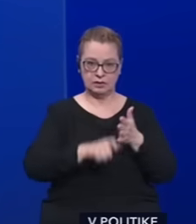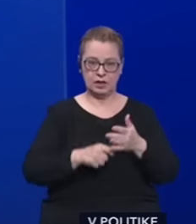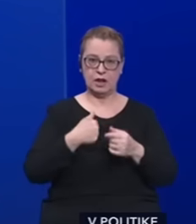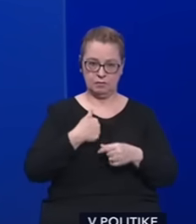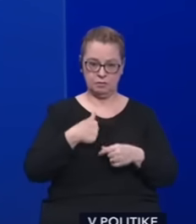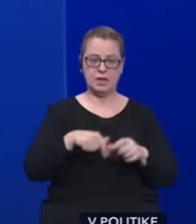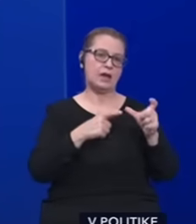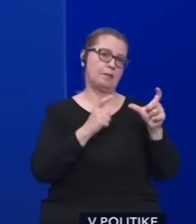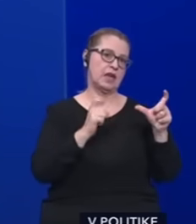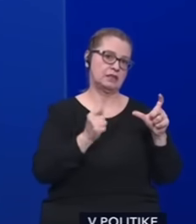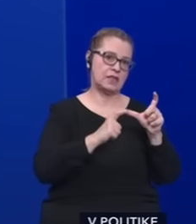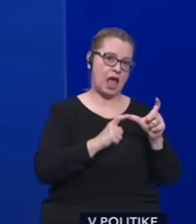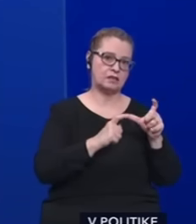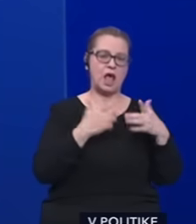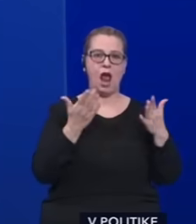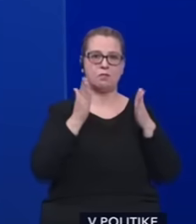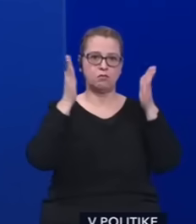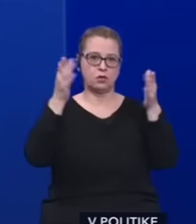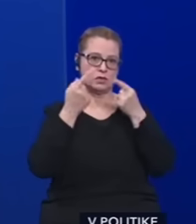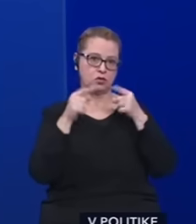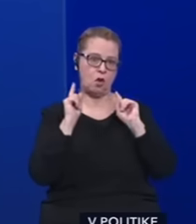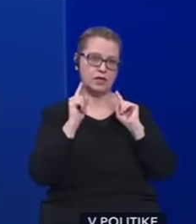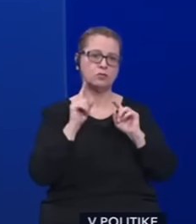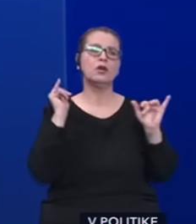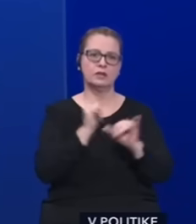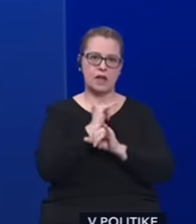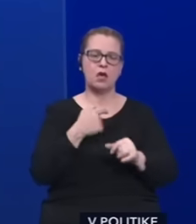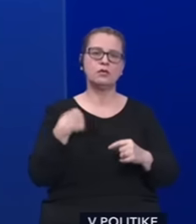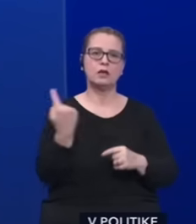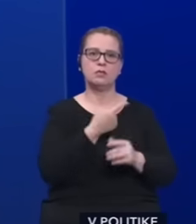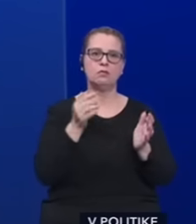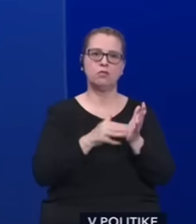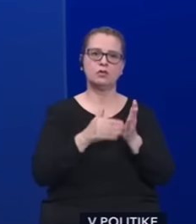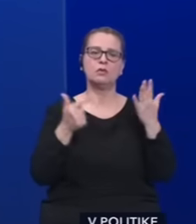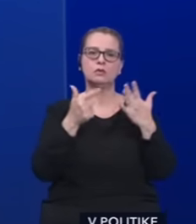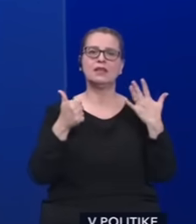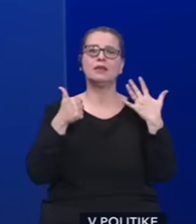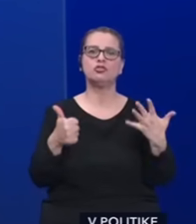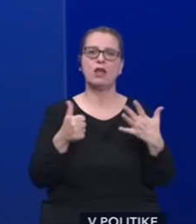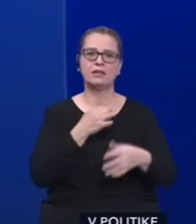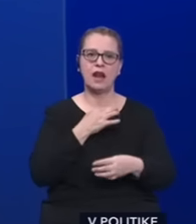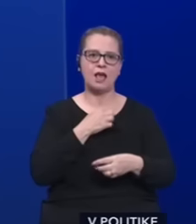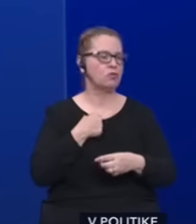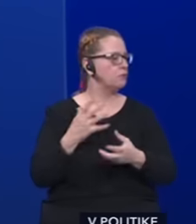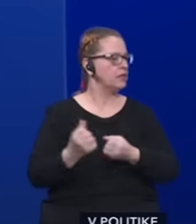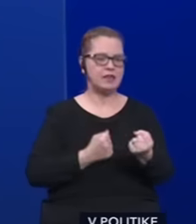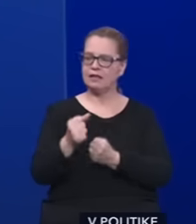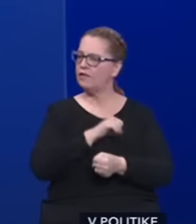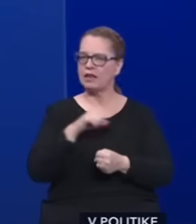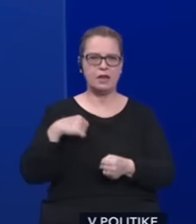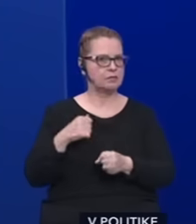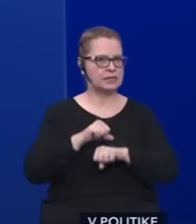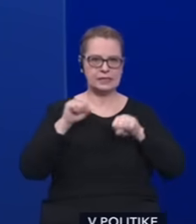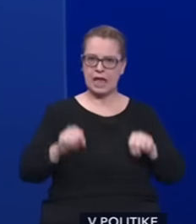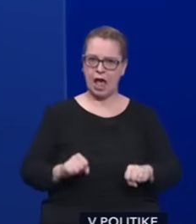ako Sloboda a Solidarita alebo Progresívne Slovensko, tak my naozaj potrebujeme 76 hlasov. Toto nezvládneme my samostatne, ani